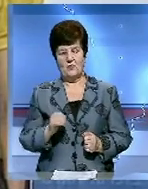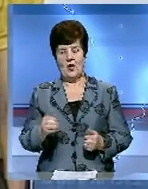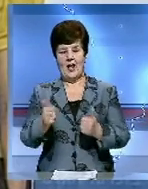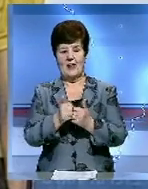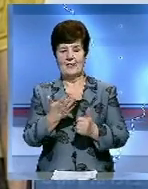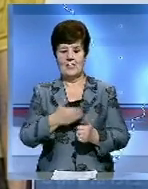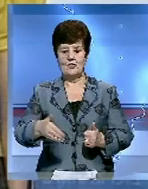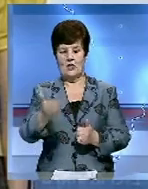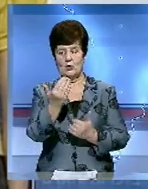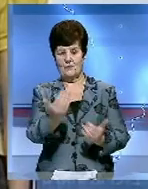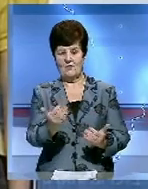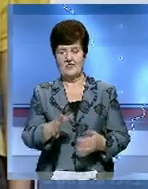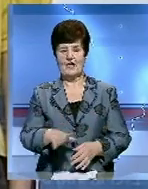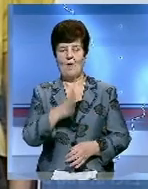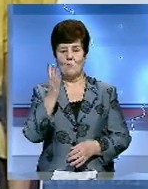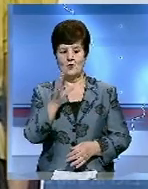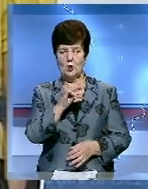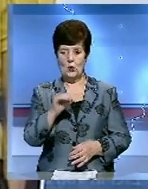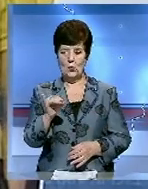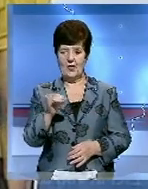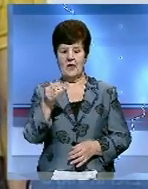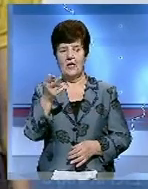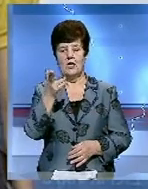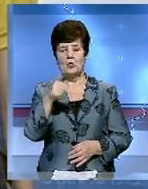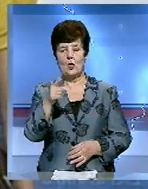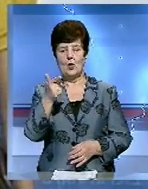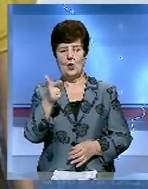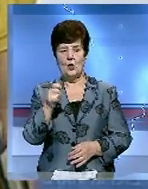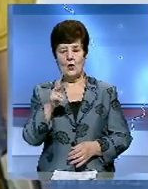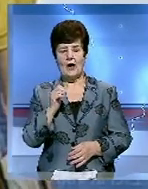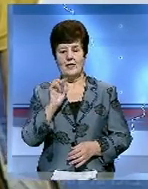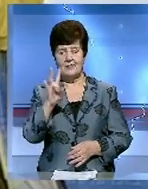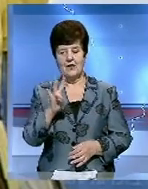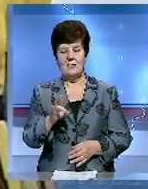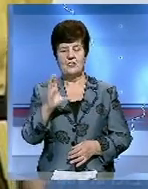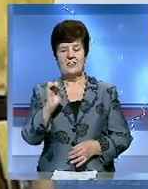dumneavoastră au fost Iurie Gologan și Xenia Siminciuc. O